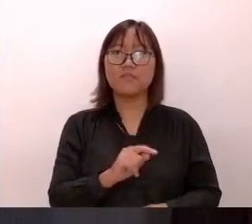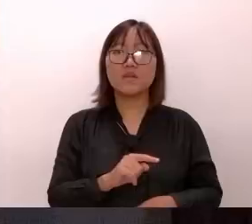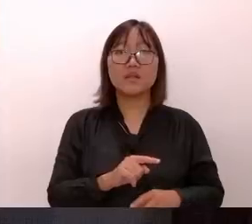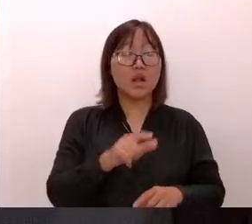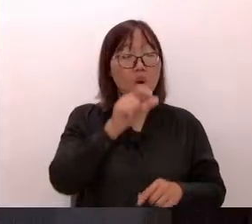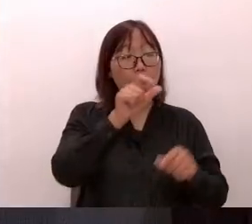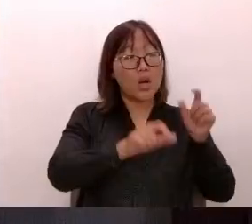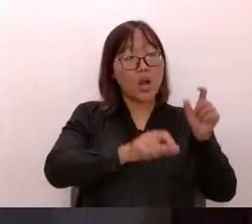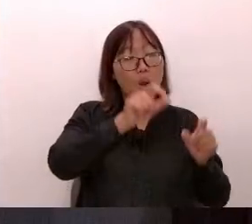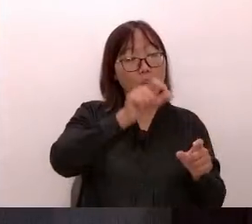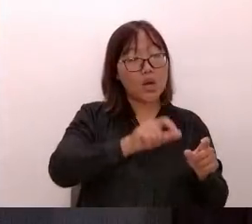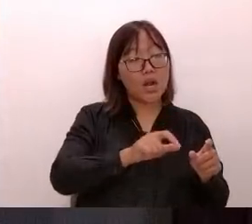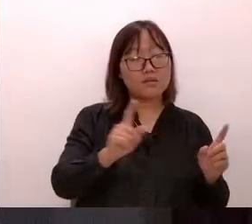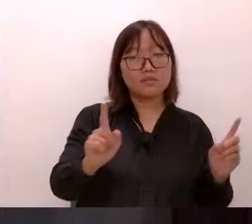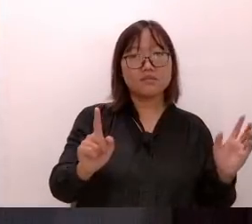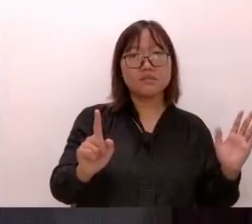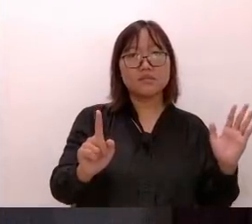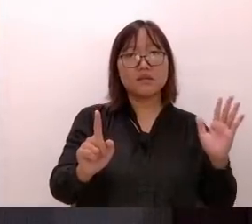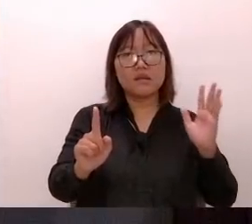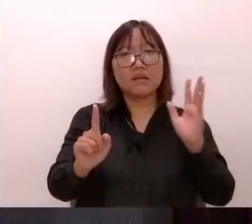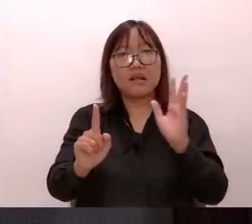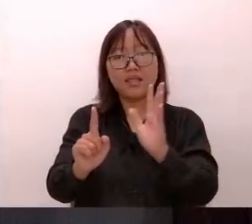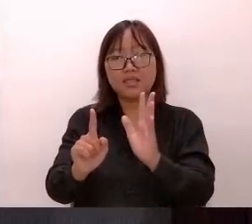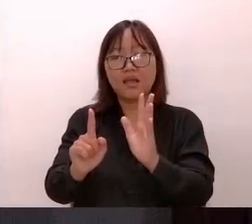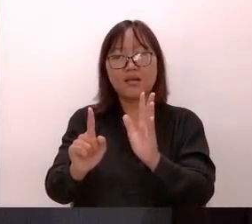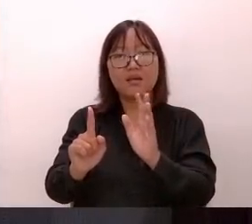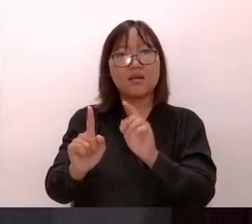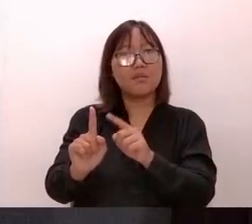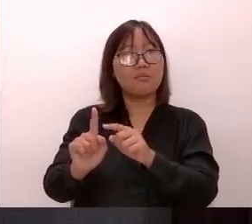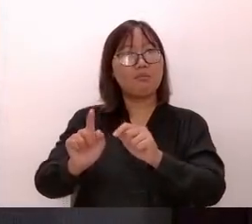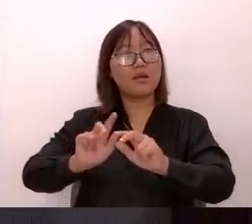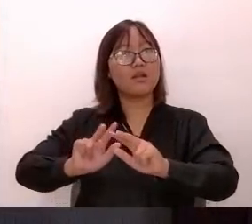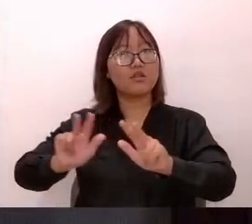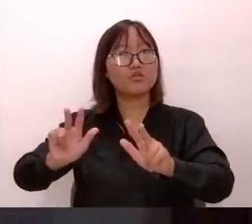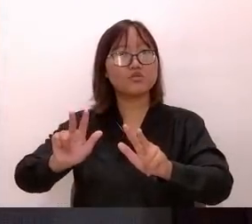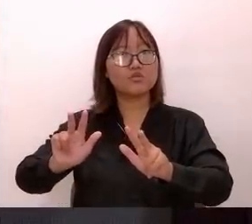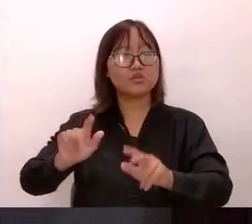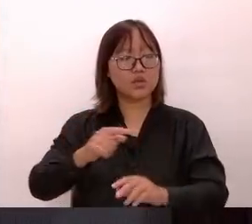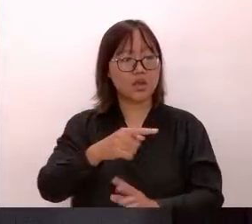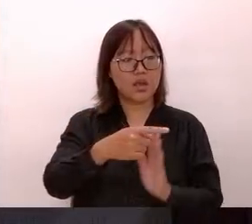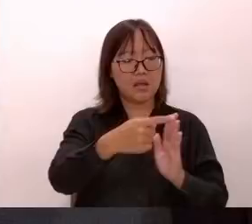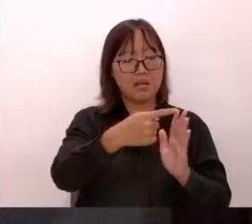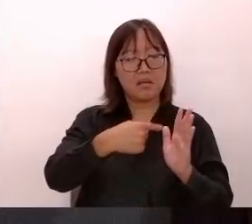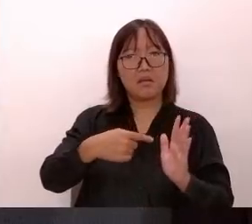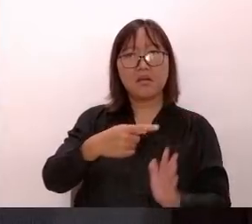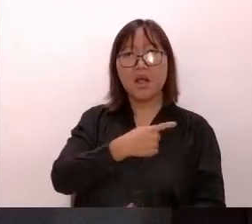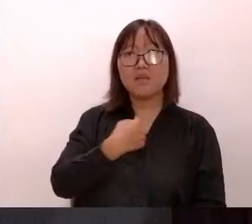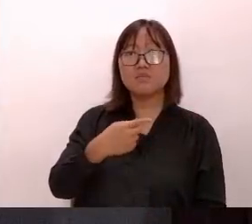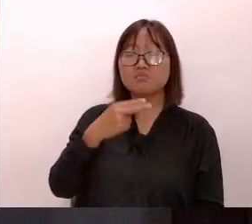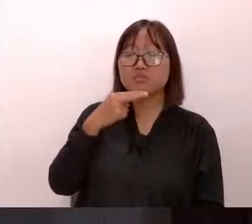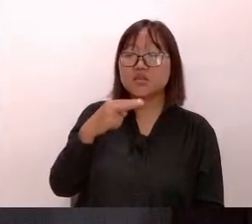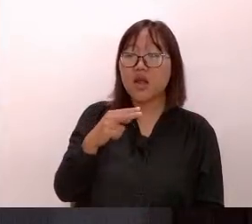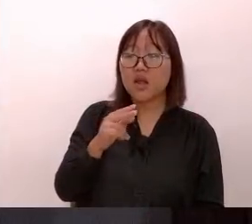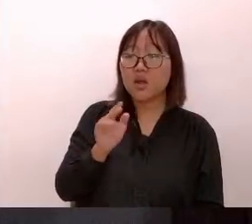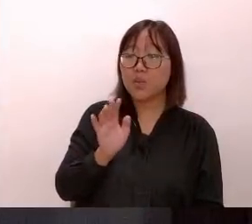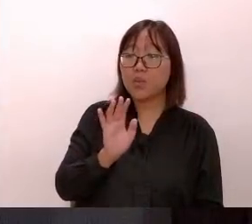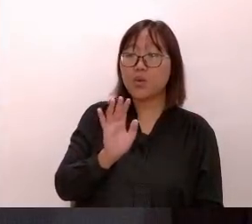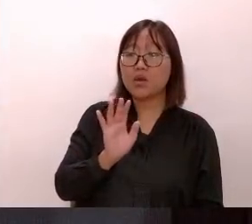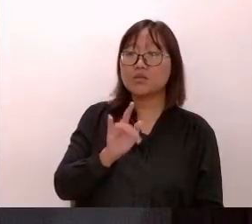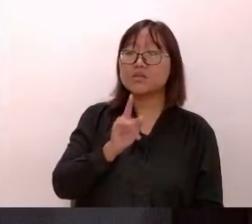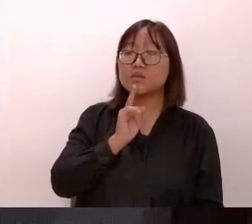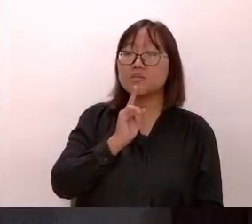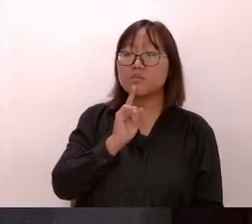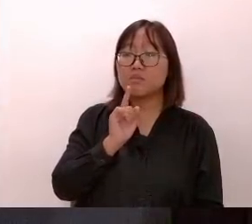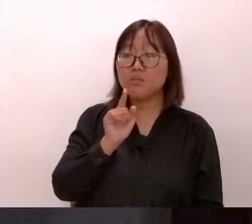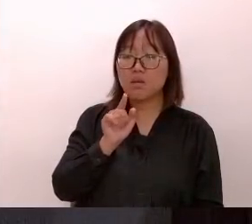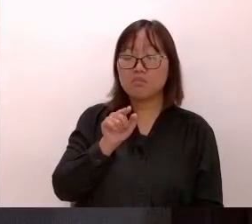dan berkata Hai kami percaya tetapi bukan lagi karena apa yang kau katakan wanita kepada